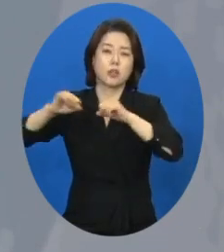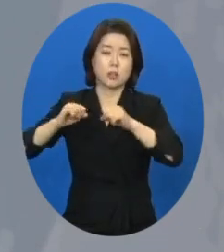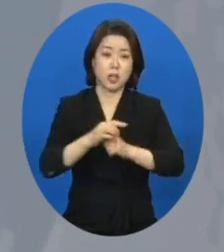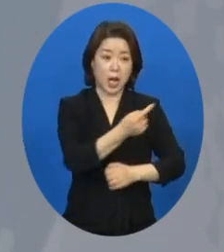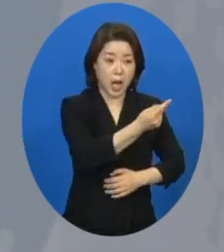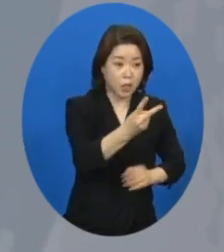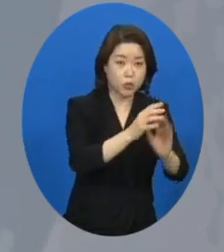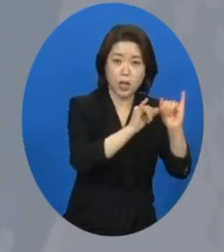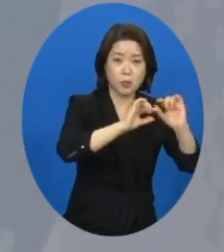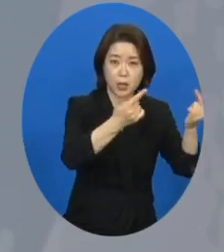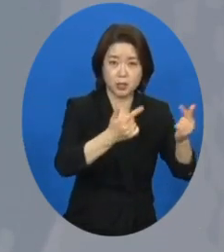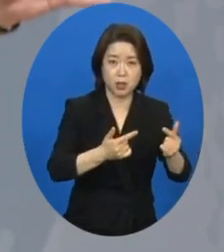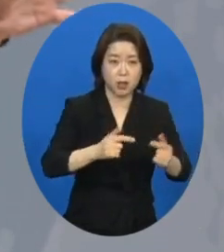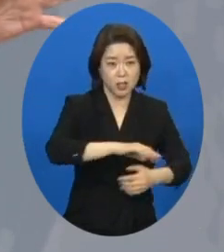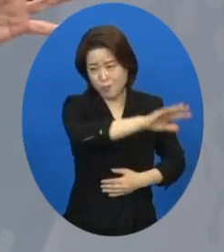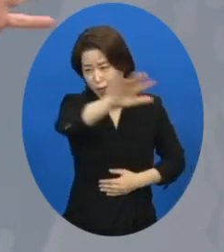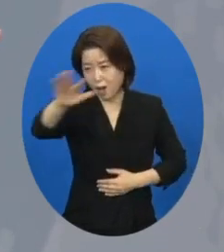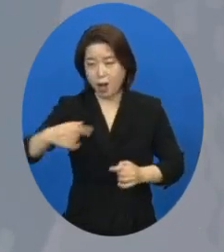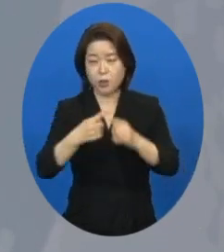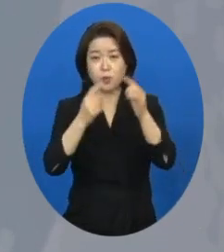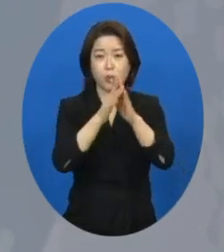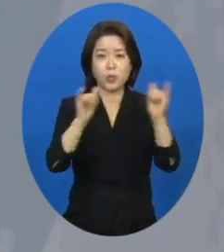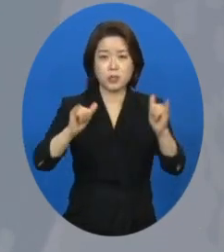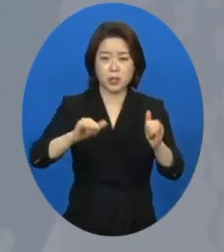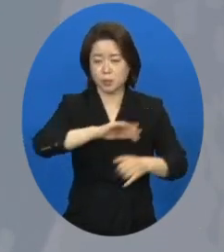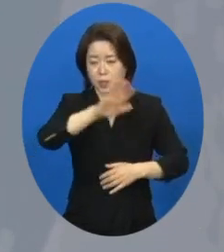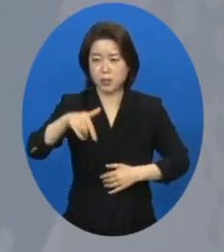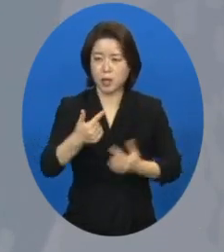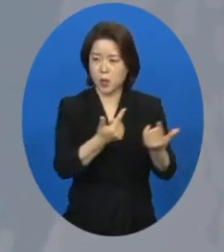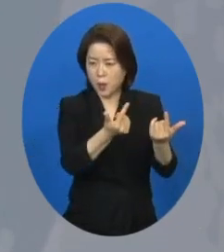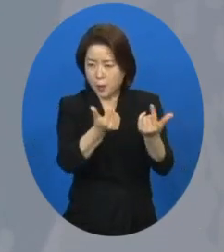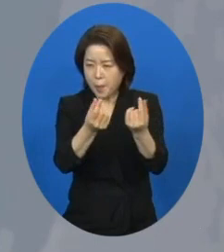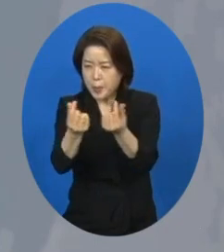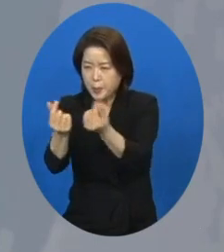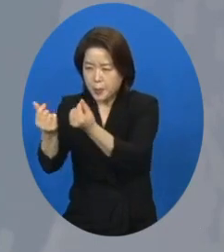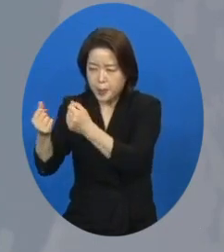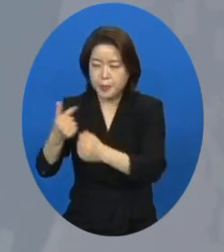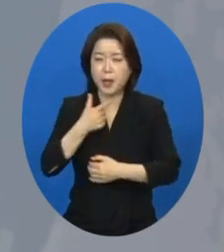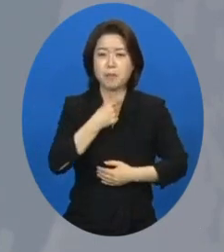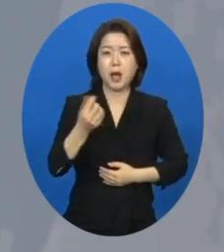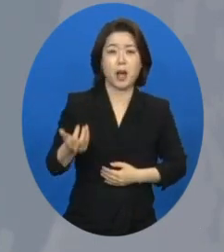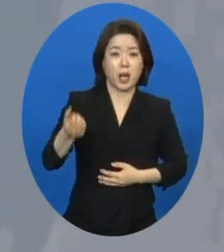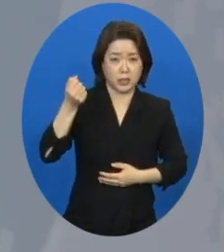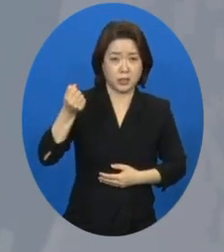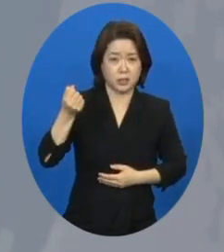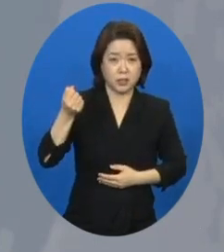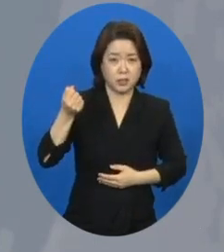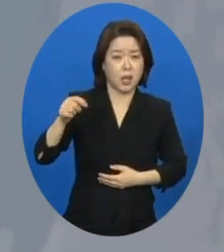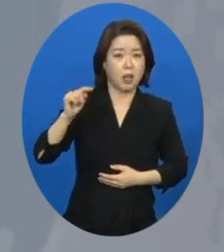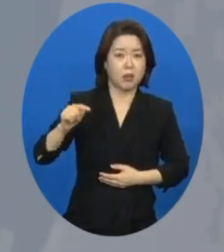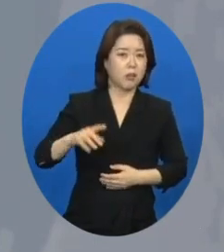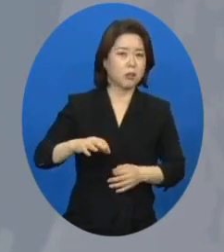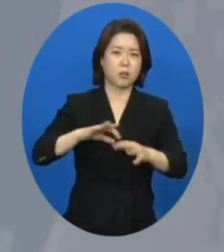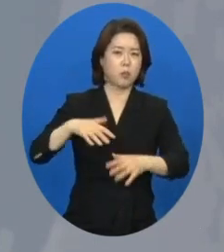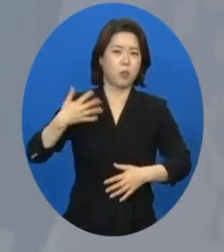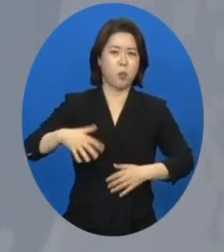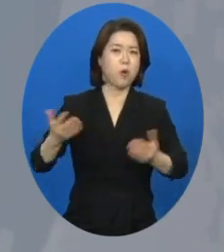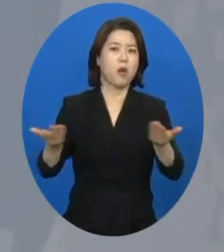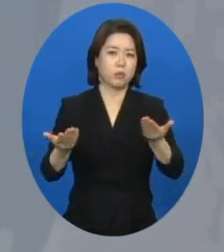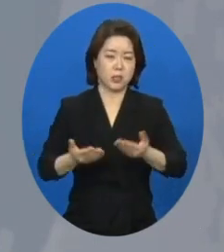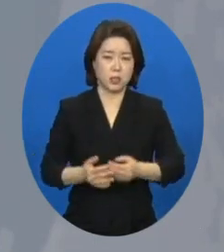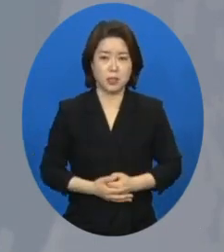사람이 아니고 이 많은 교인들이 다 그런 마음의 갈망을 가지고 있다는 것이 이건 놀라운 일인